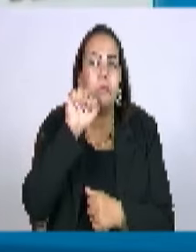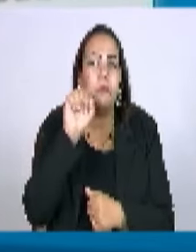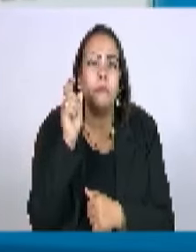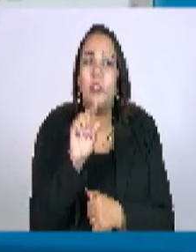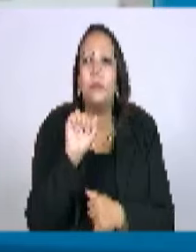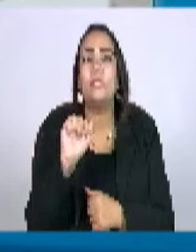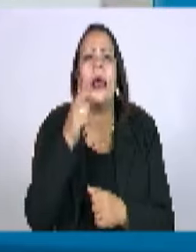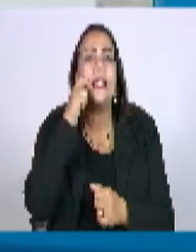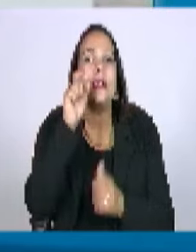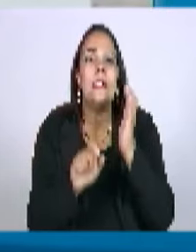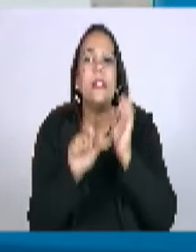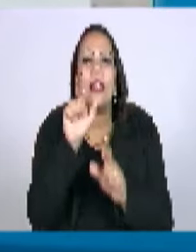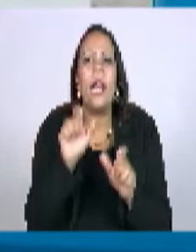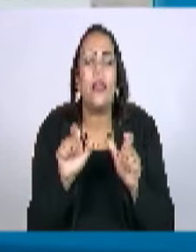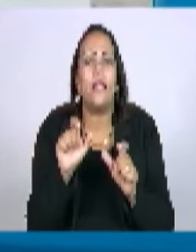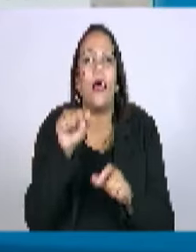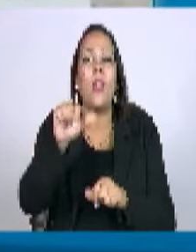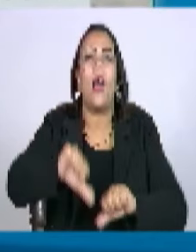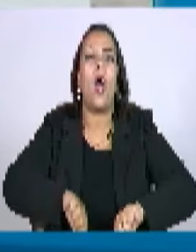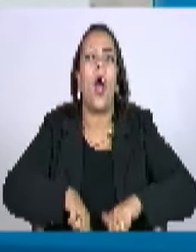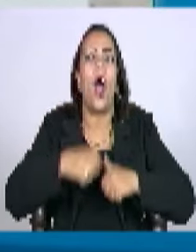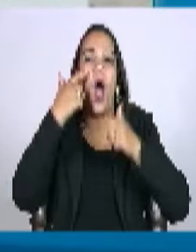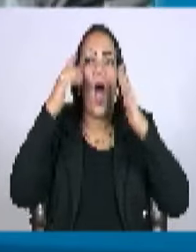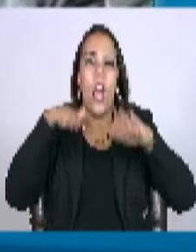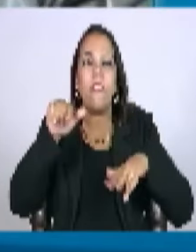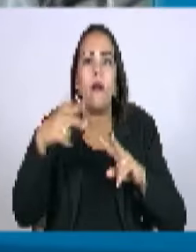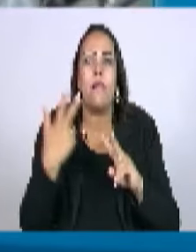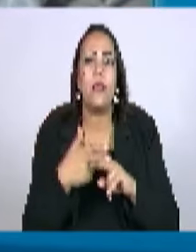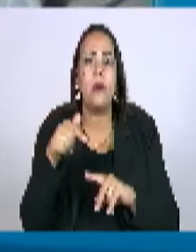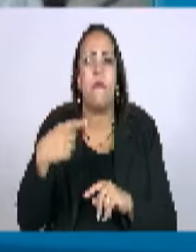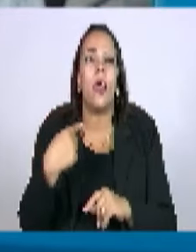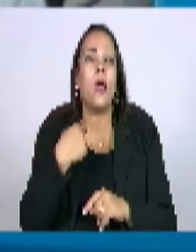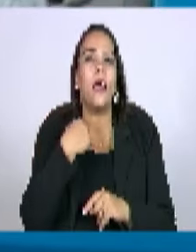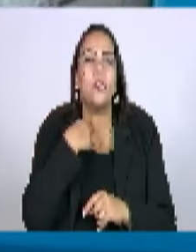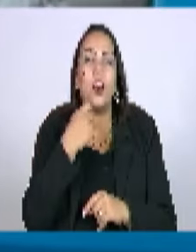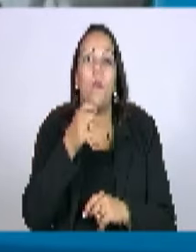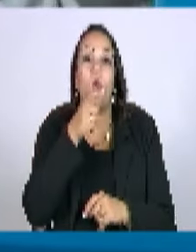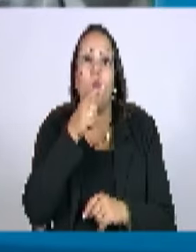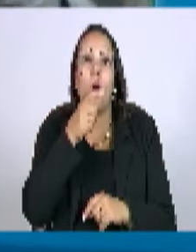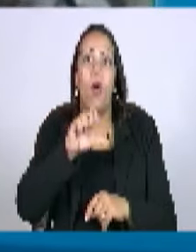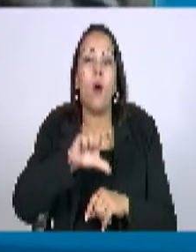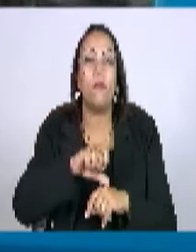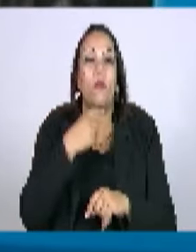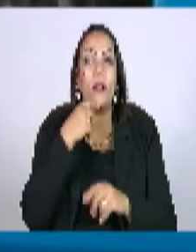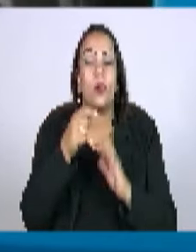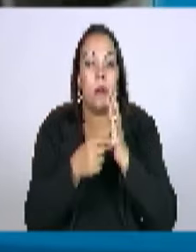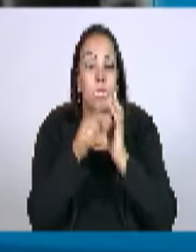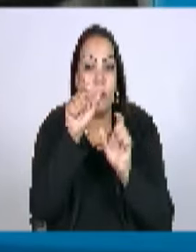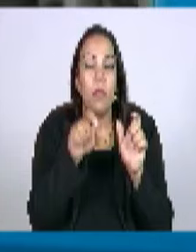بيعيشها السكان في غزه وقال لك ان الوضع الانساني بات